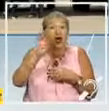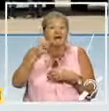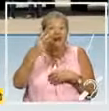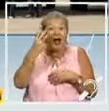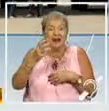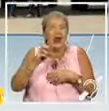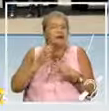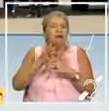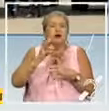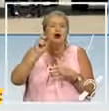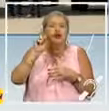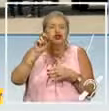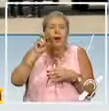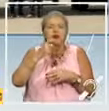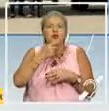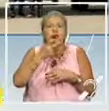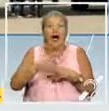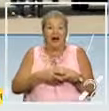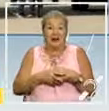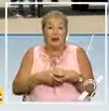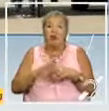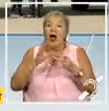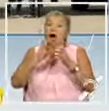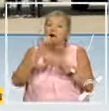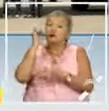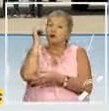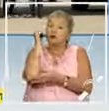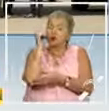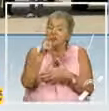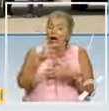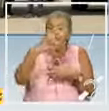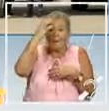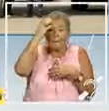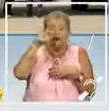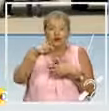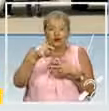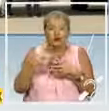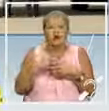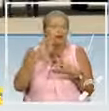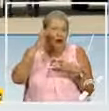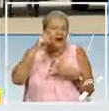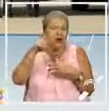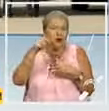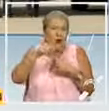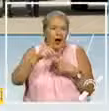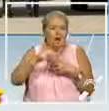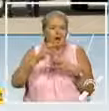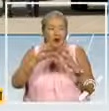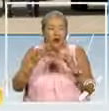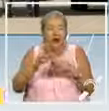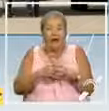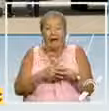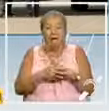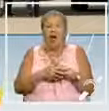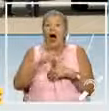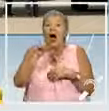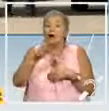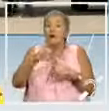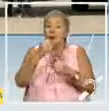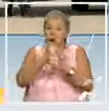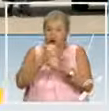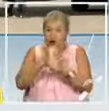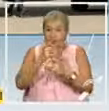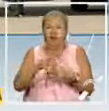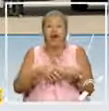de 17 ani și a condus Fundația Prințului de Wales România. Raluca Cimpoiașu își desfășoară în prezent activitatea